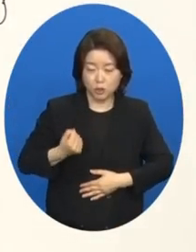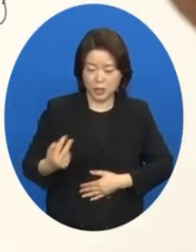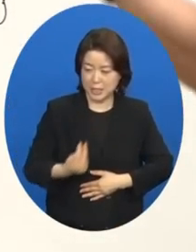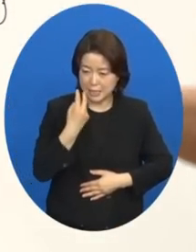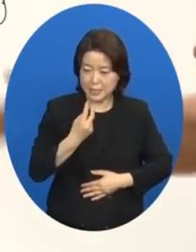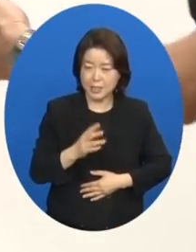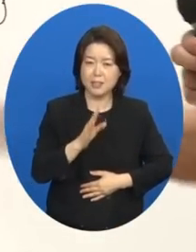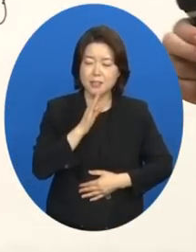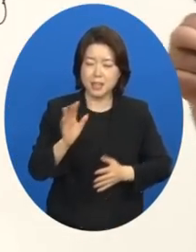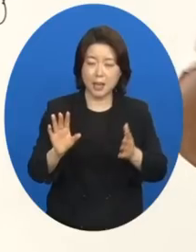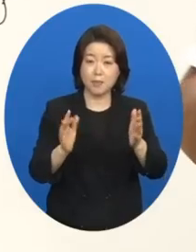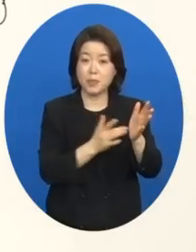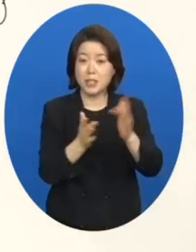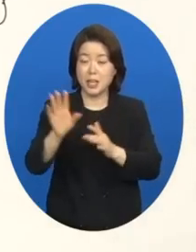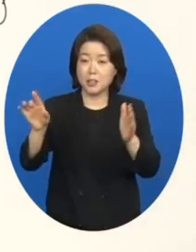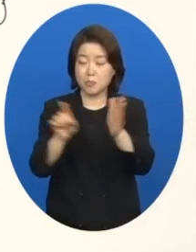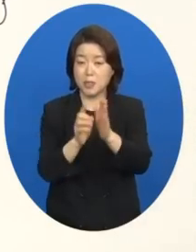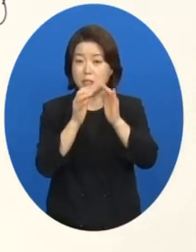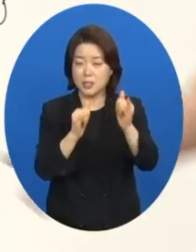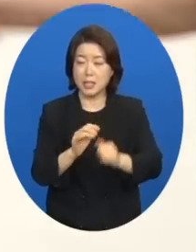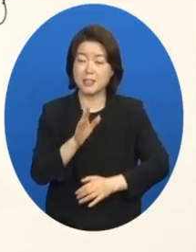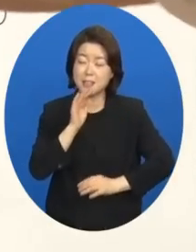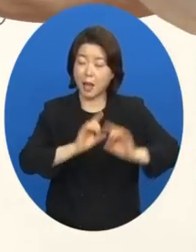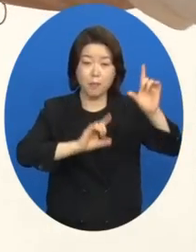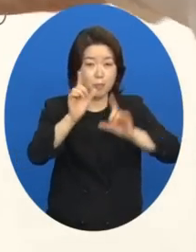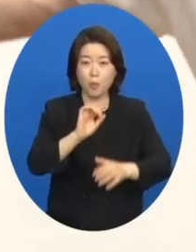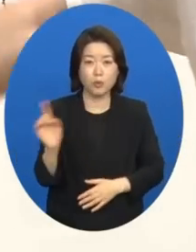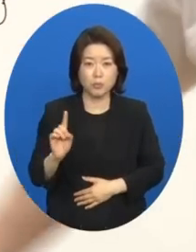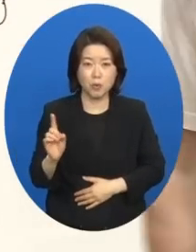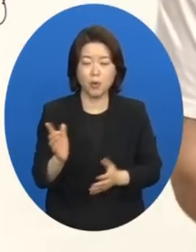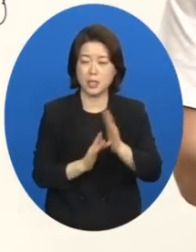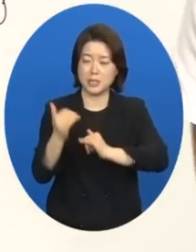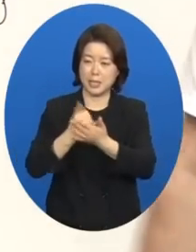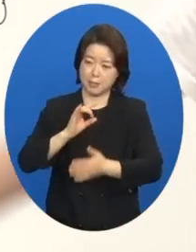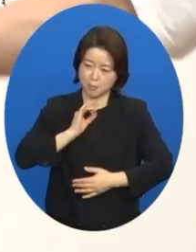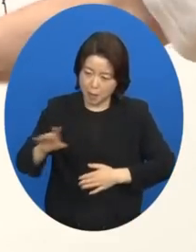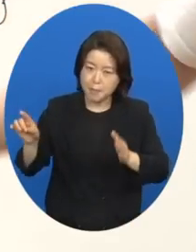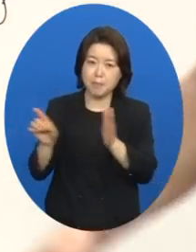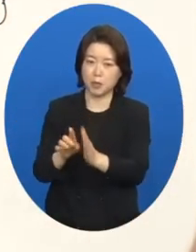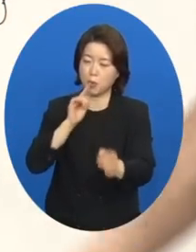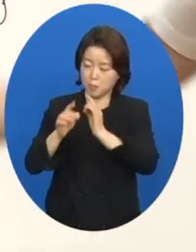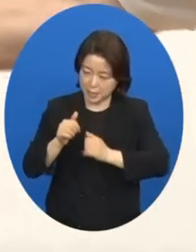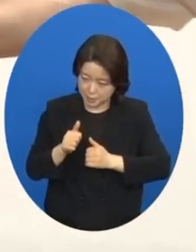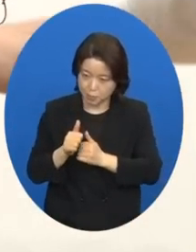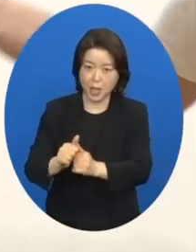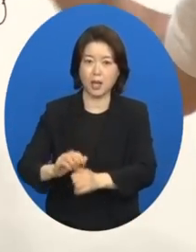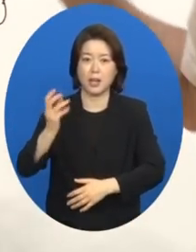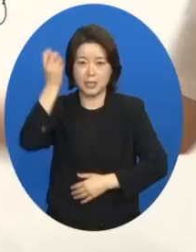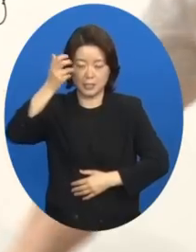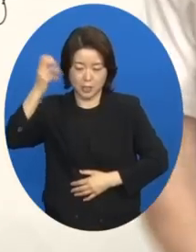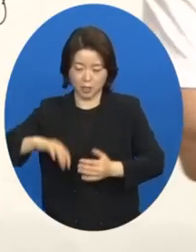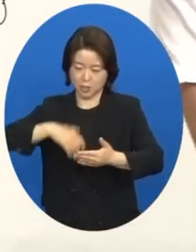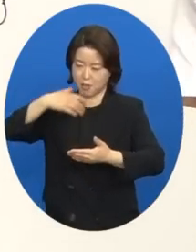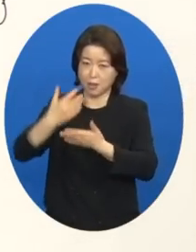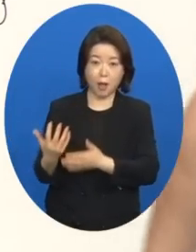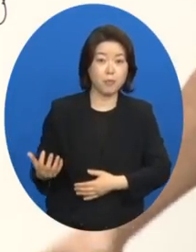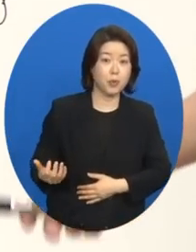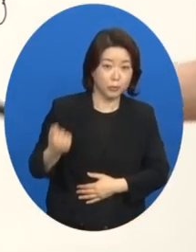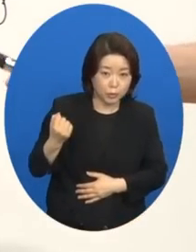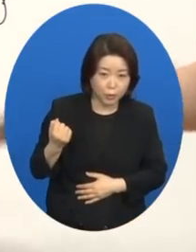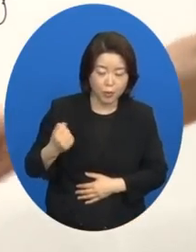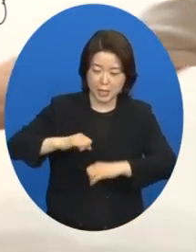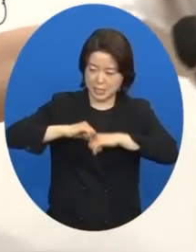생명의 참 그리스도인의 참 모습은 예수만 믿고 말씀을 따라 성령의 감동으로